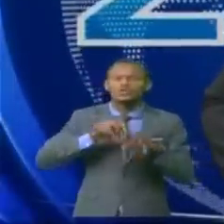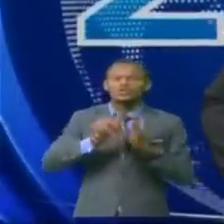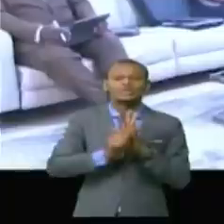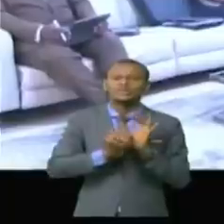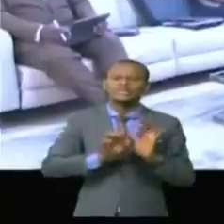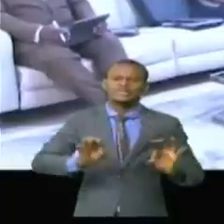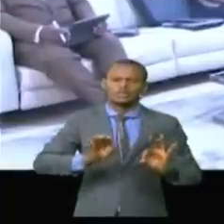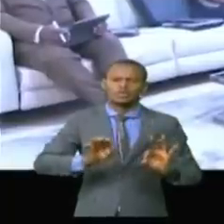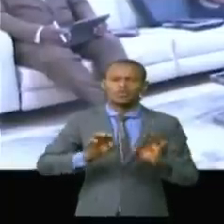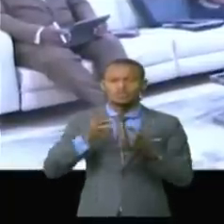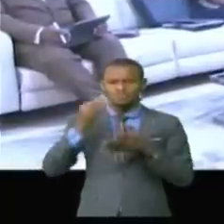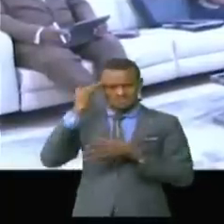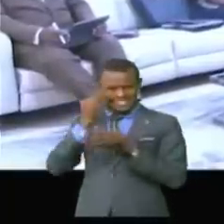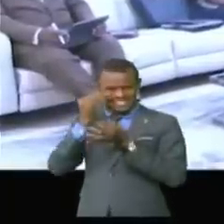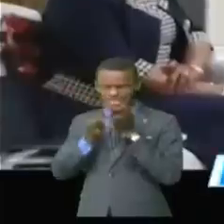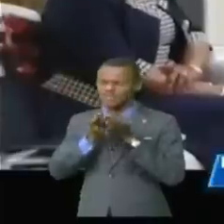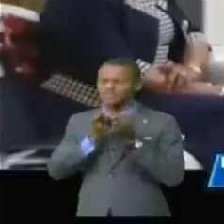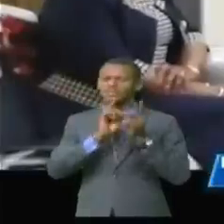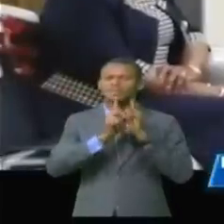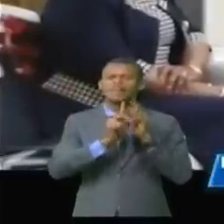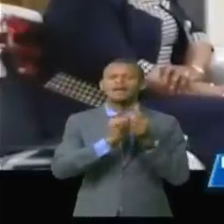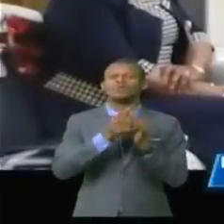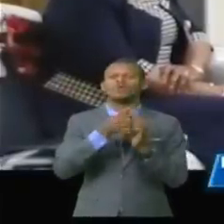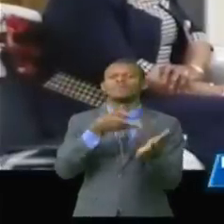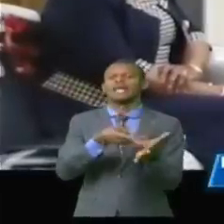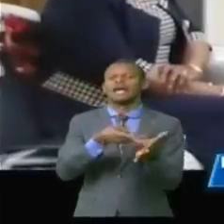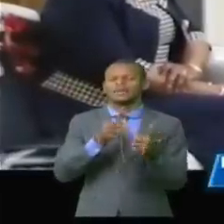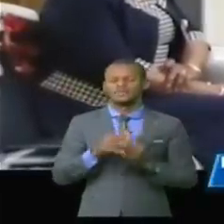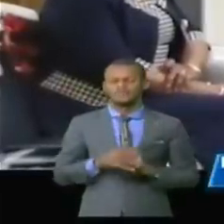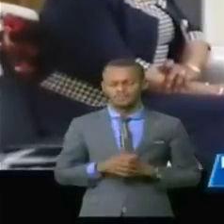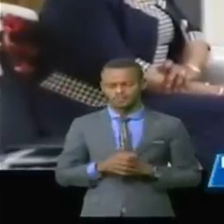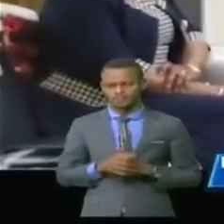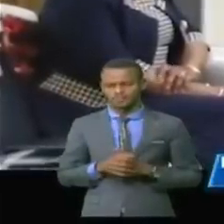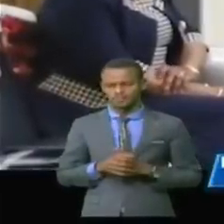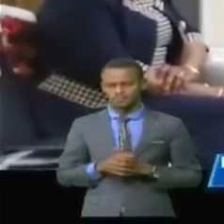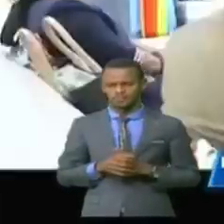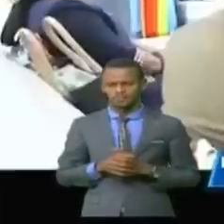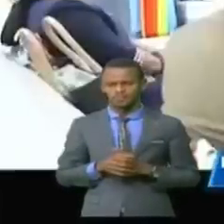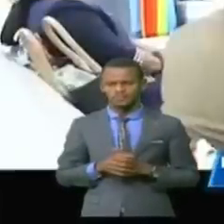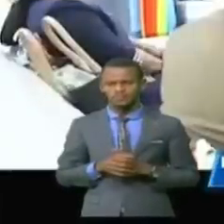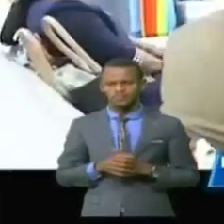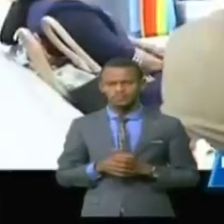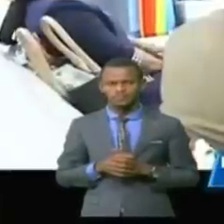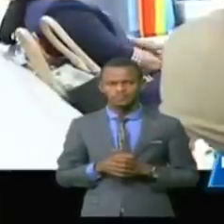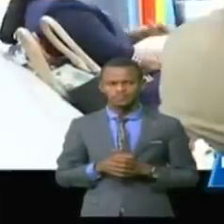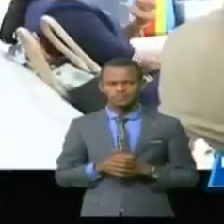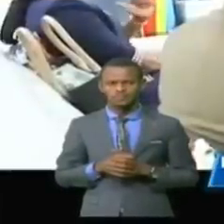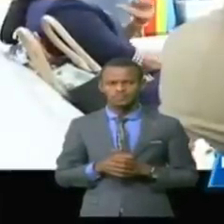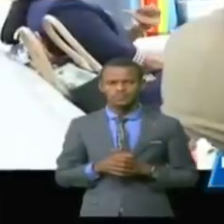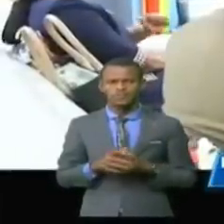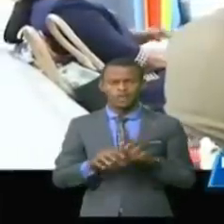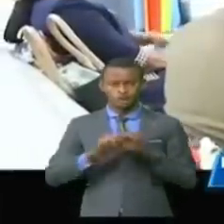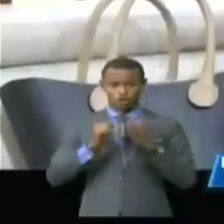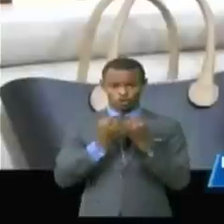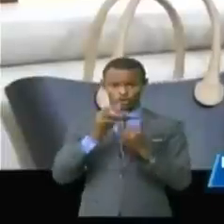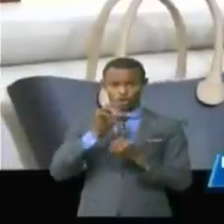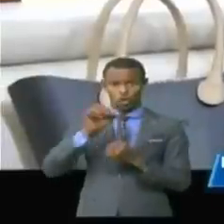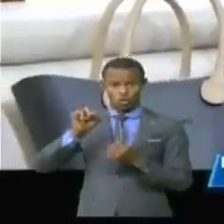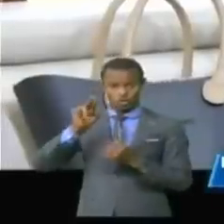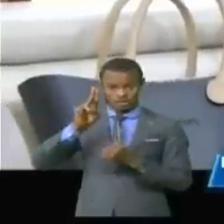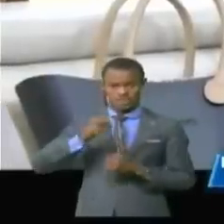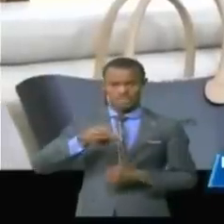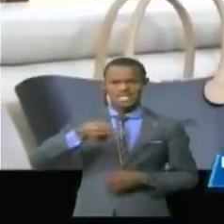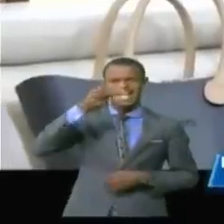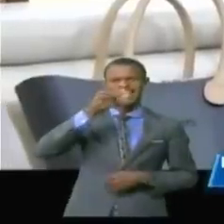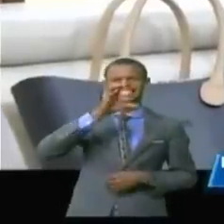Kouali. Avec l'équipe du Haut Commissariat des réfugiés sur la problématique de l'apatridie, équipe conduite par sa